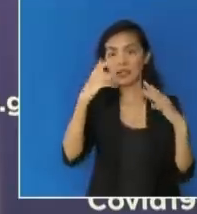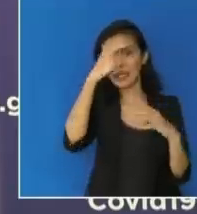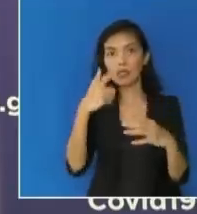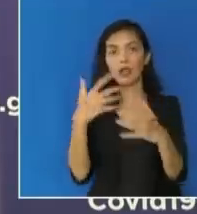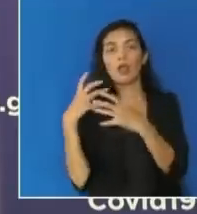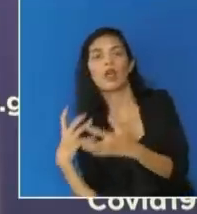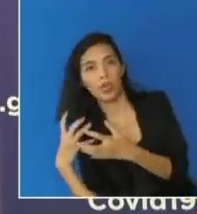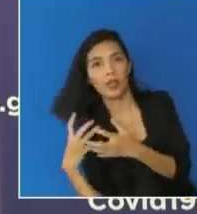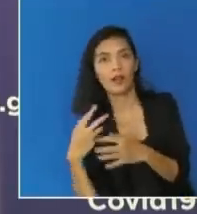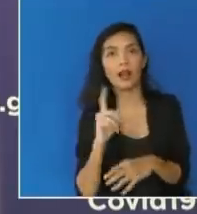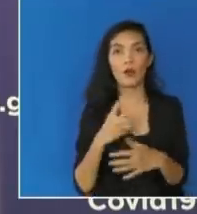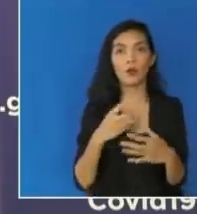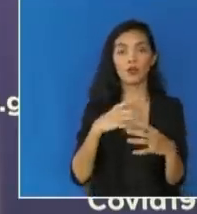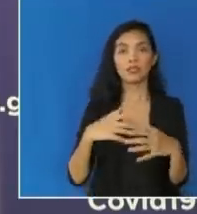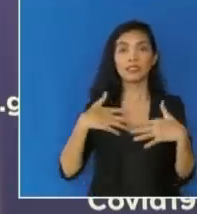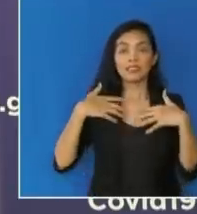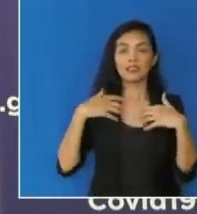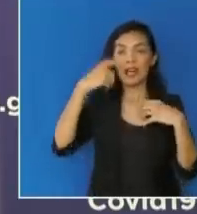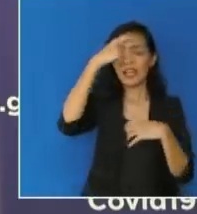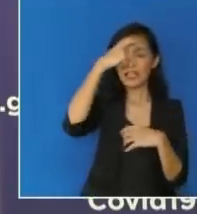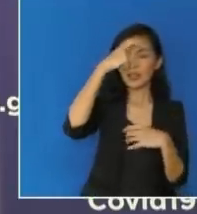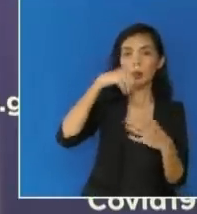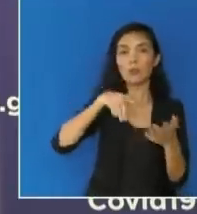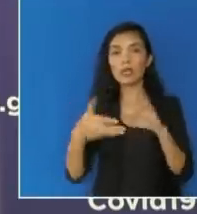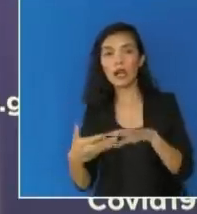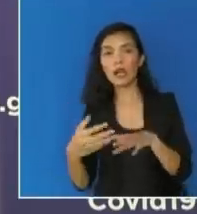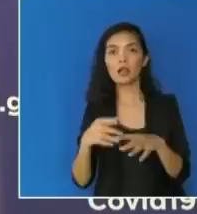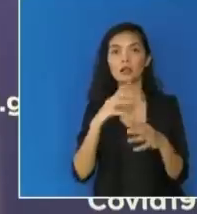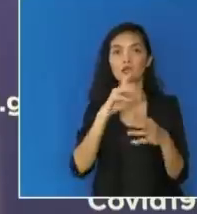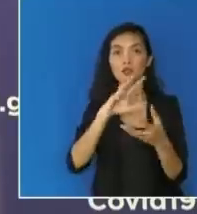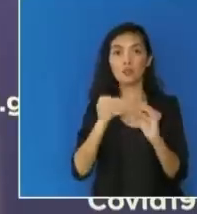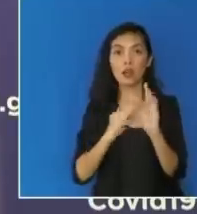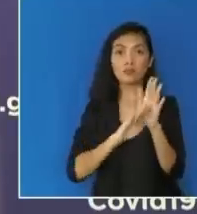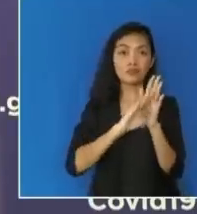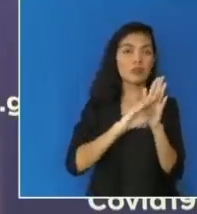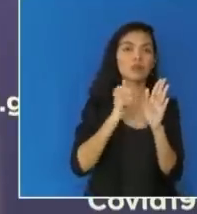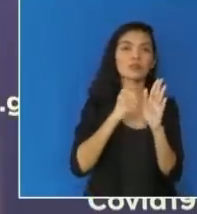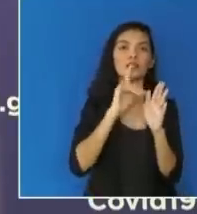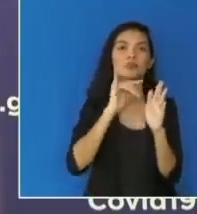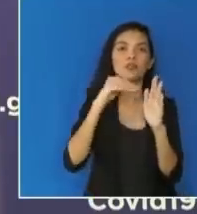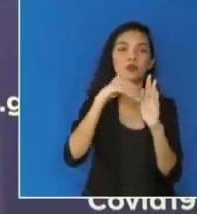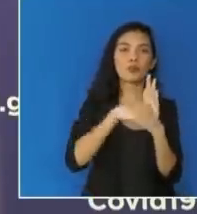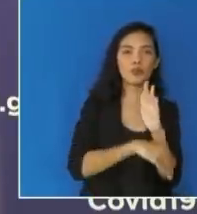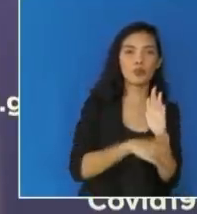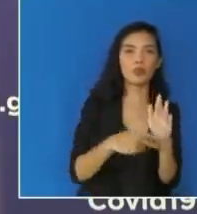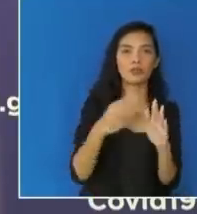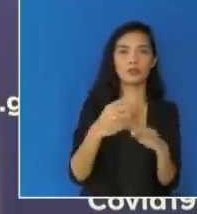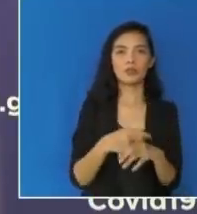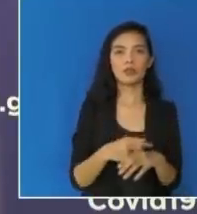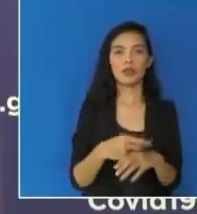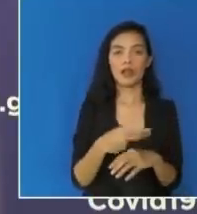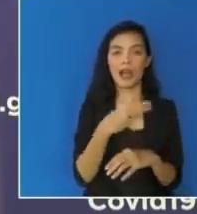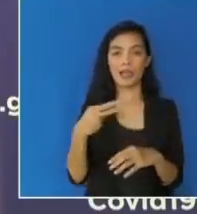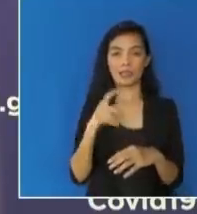menurunkan jumlah yang sakit dan yang meninggal karena COVID. Oleh karena itu saudara-saudara sekalian, mari kita lawan COVID dengan